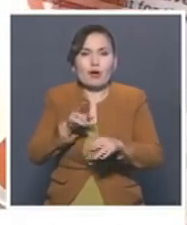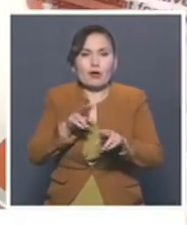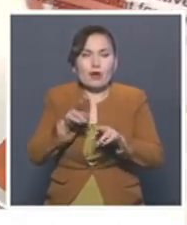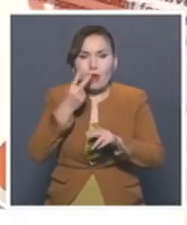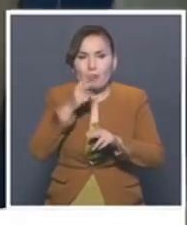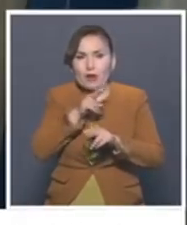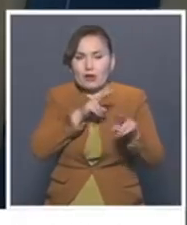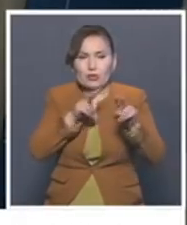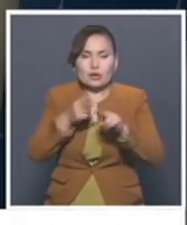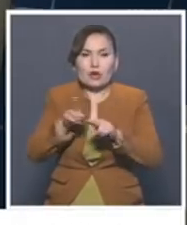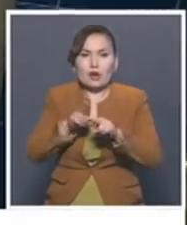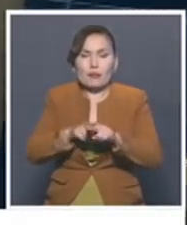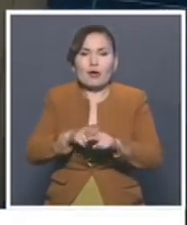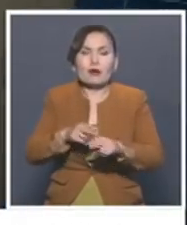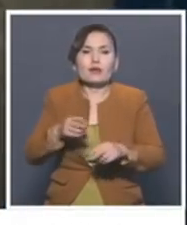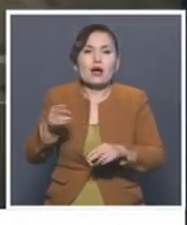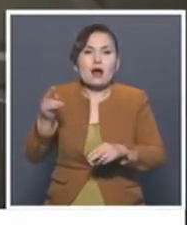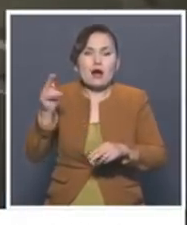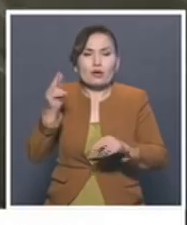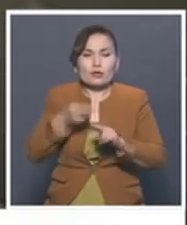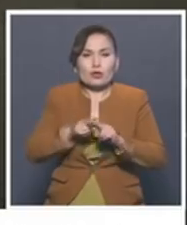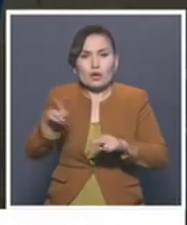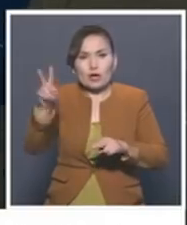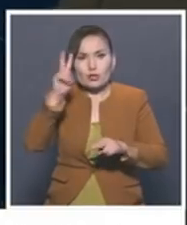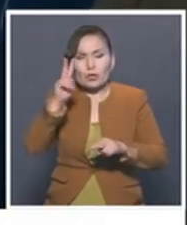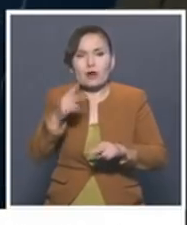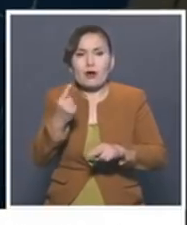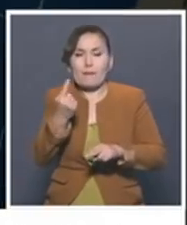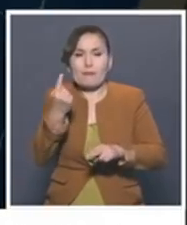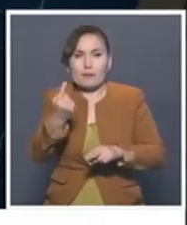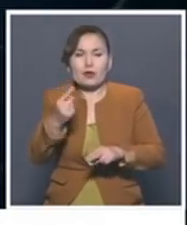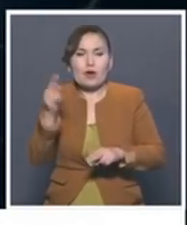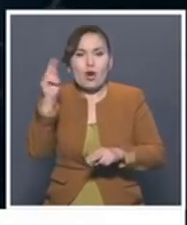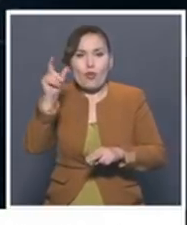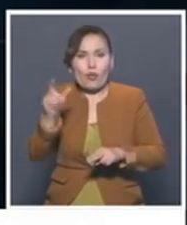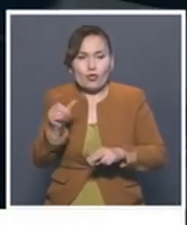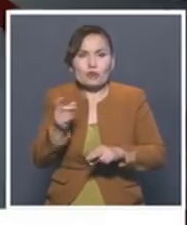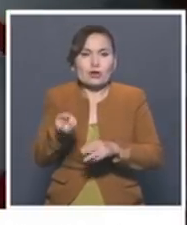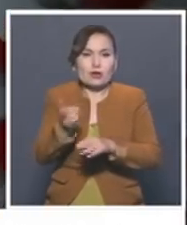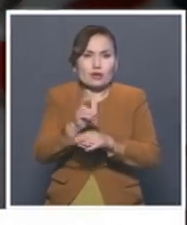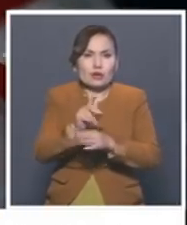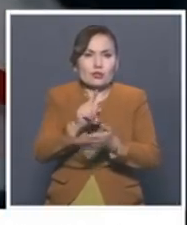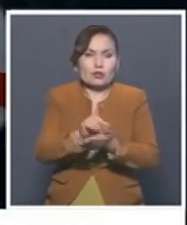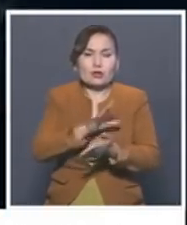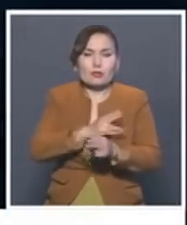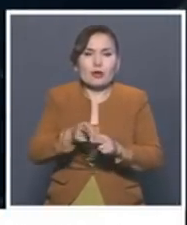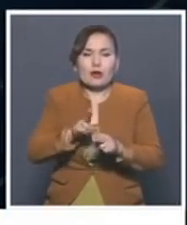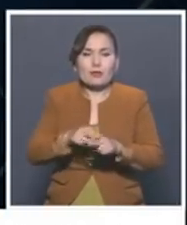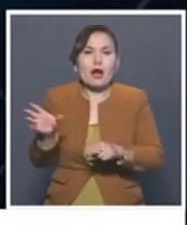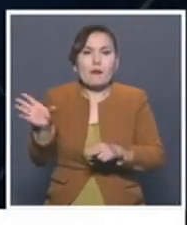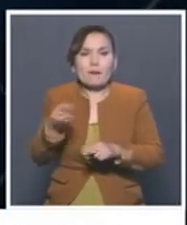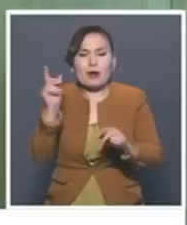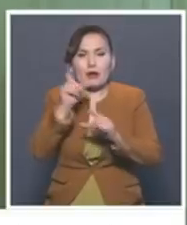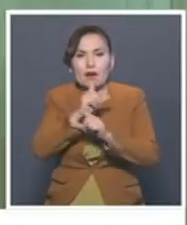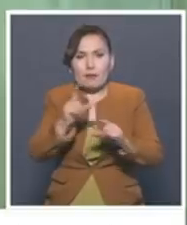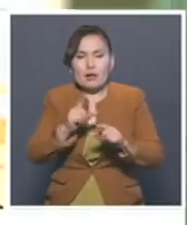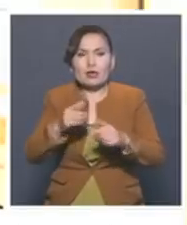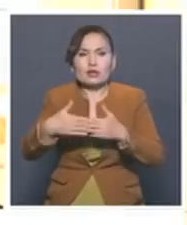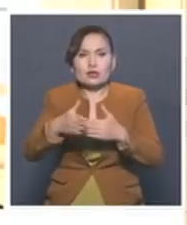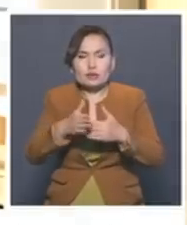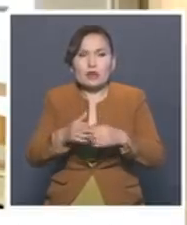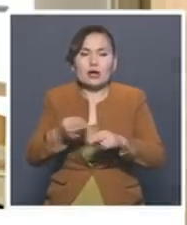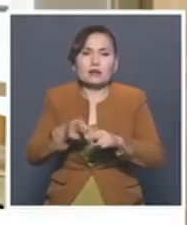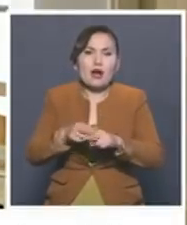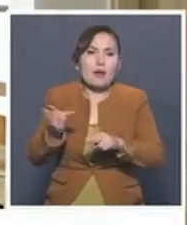Дәліздерде қашықтықты сақтай отырып әжетханаға да бір оқушыдан кіру керек. Балалардың мектепке кіретін және шығатын есіктері бөлек болады.